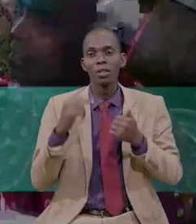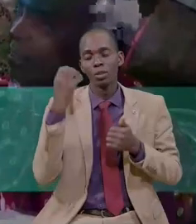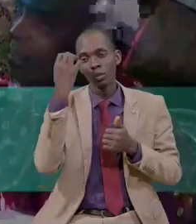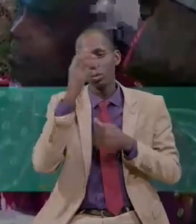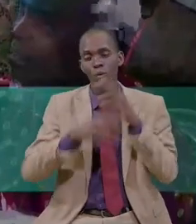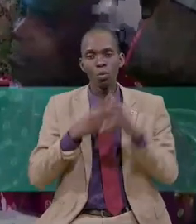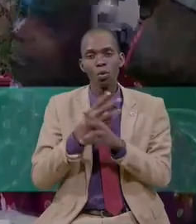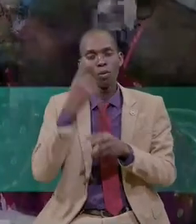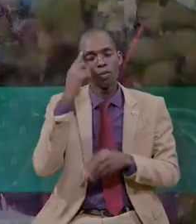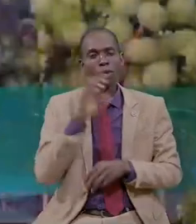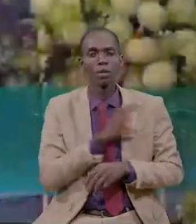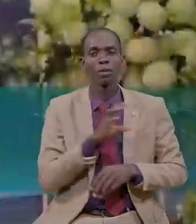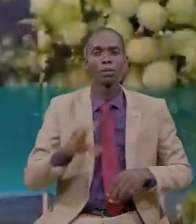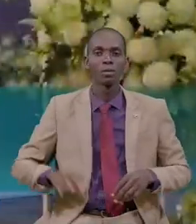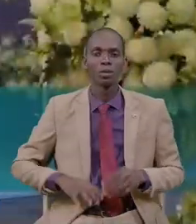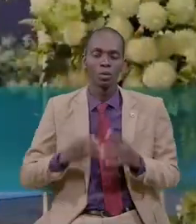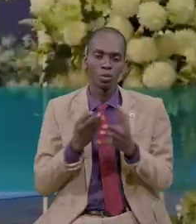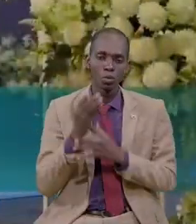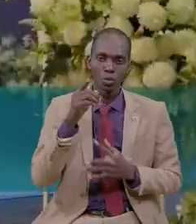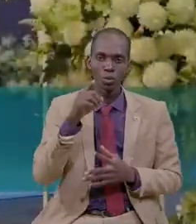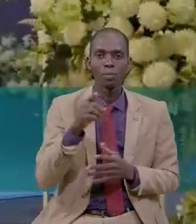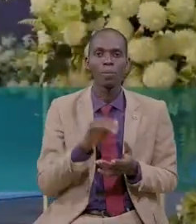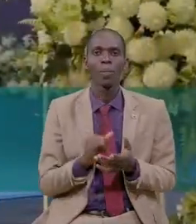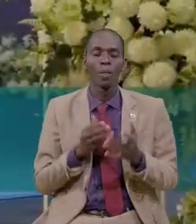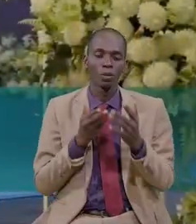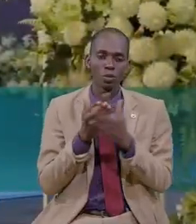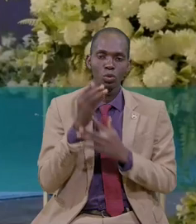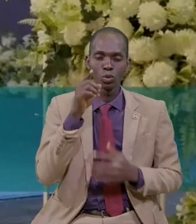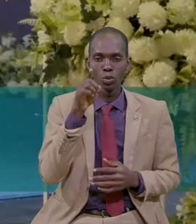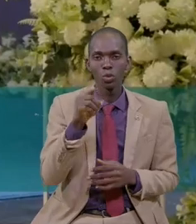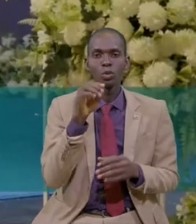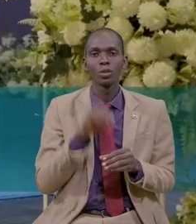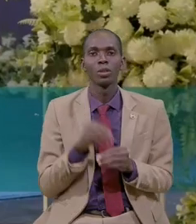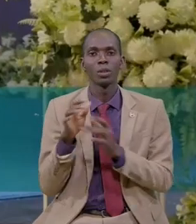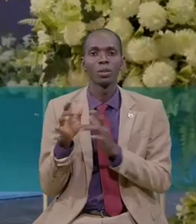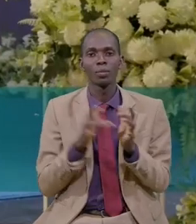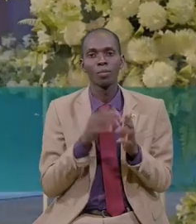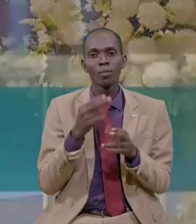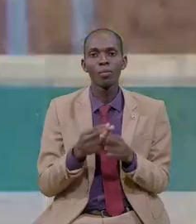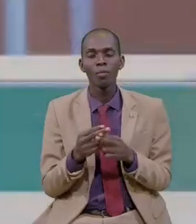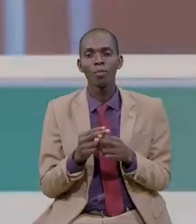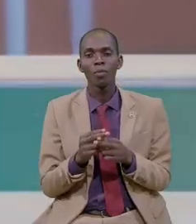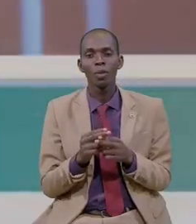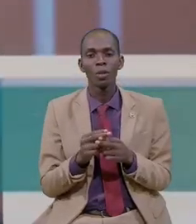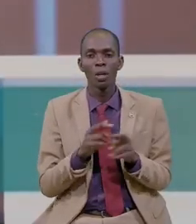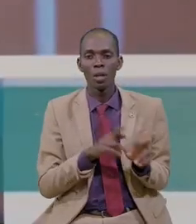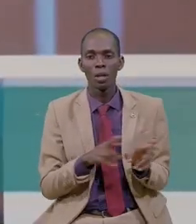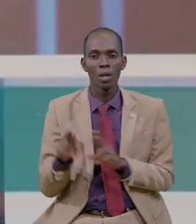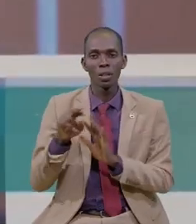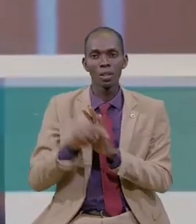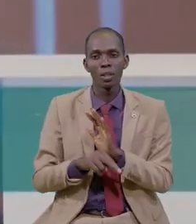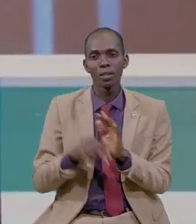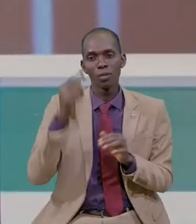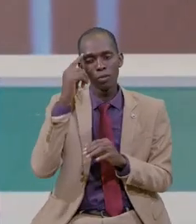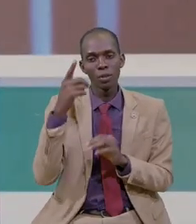Christ. À travers vous, à travers toi, la préparation pour la